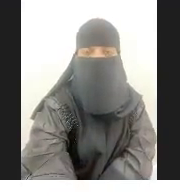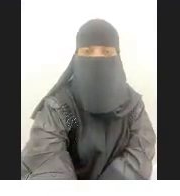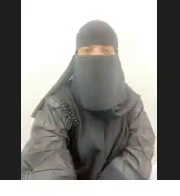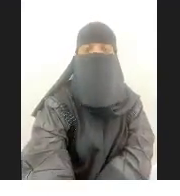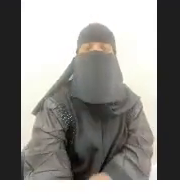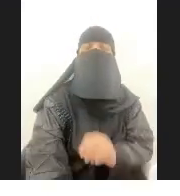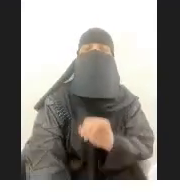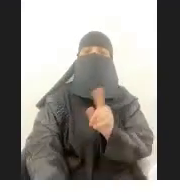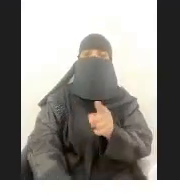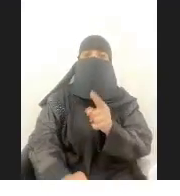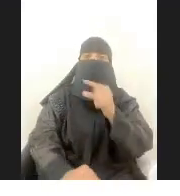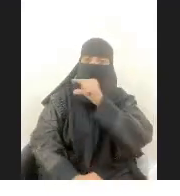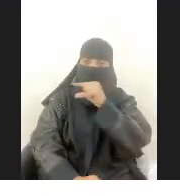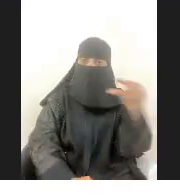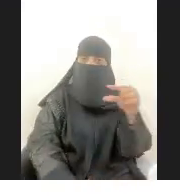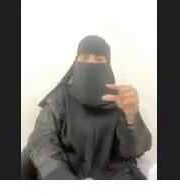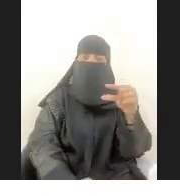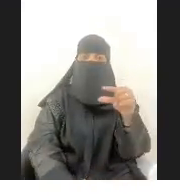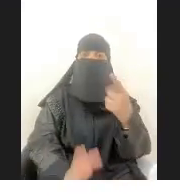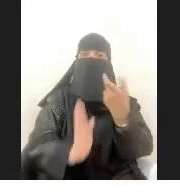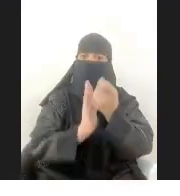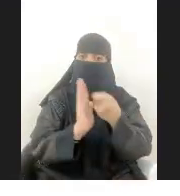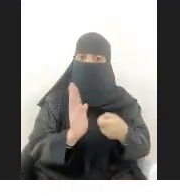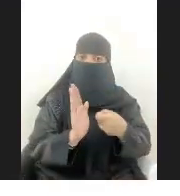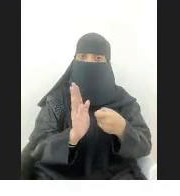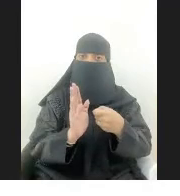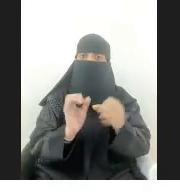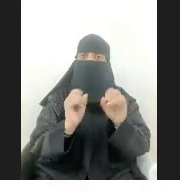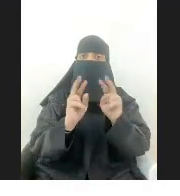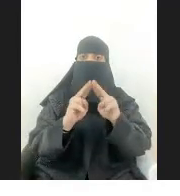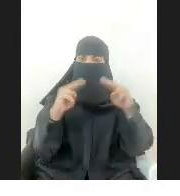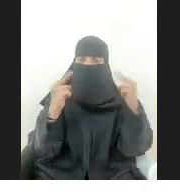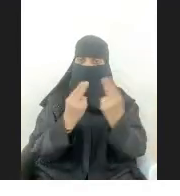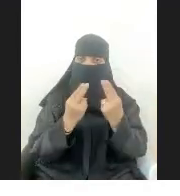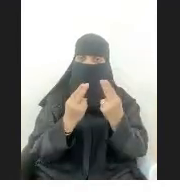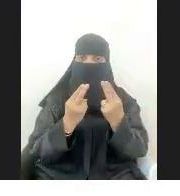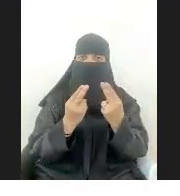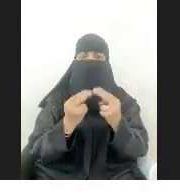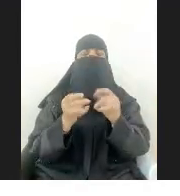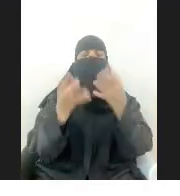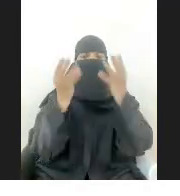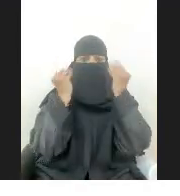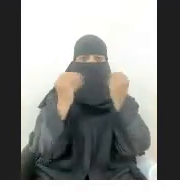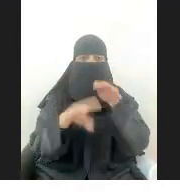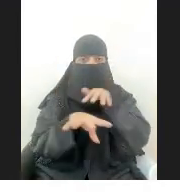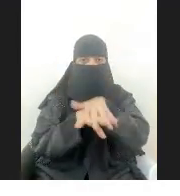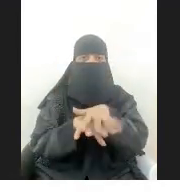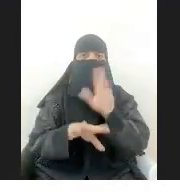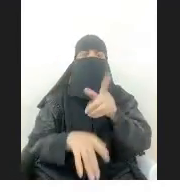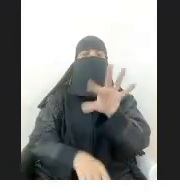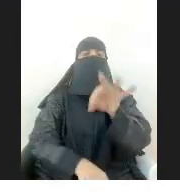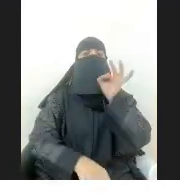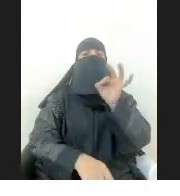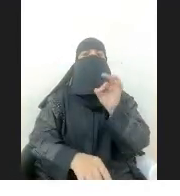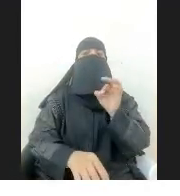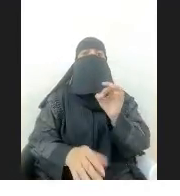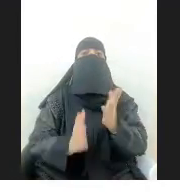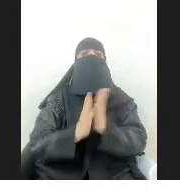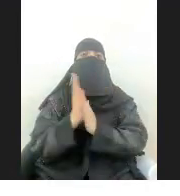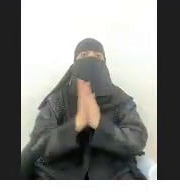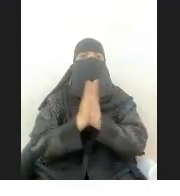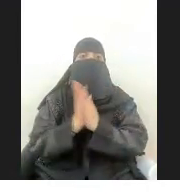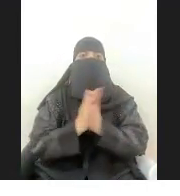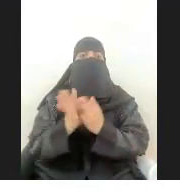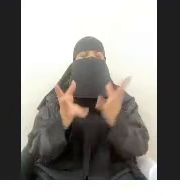العبارات المكتوبة في المؤتمر إنه blended learning أو التعلم المدمج هو أحد الخيارات الفعالة لدمج استخدام التقنية